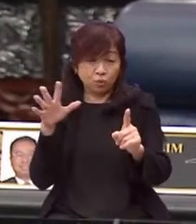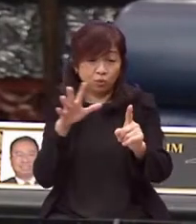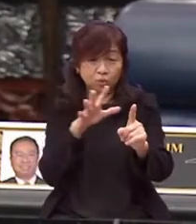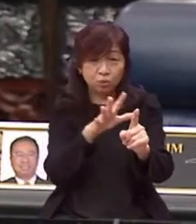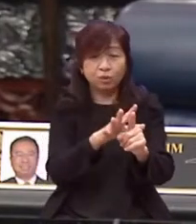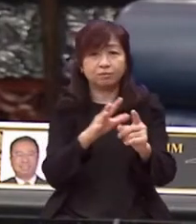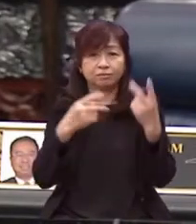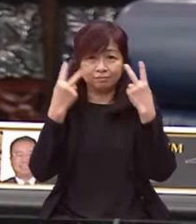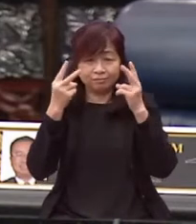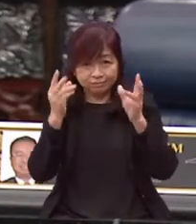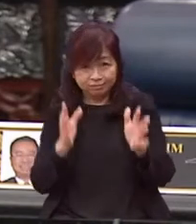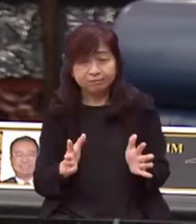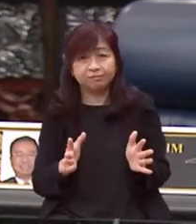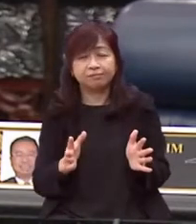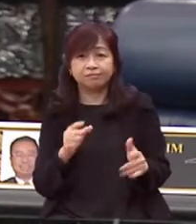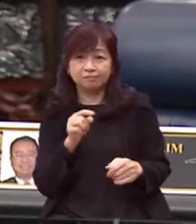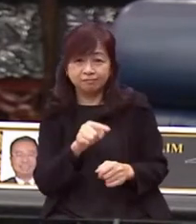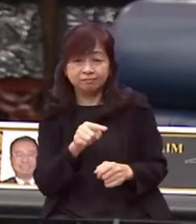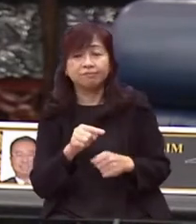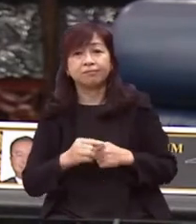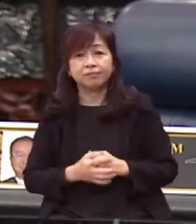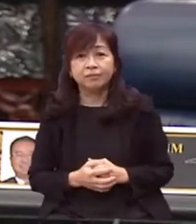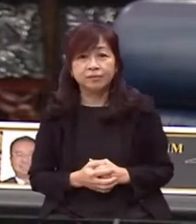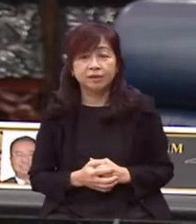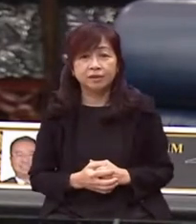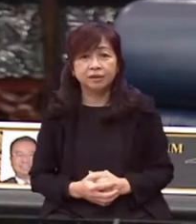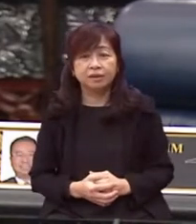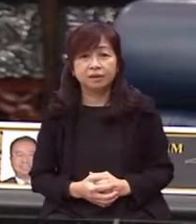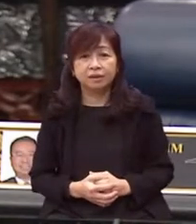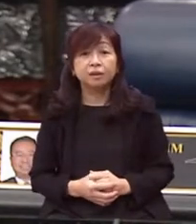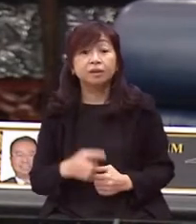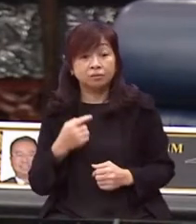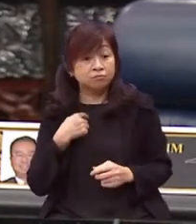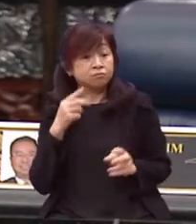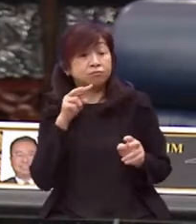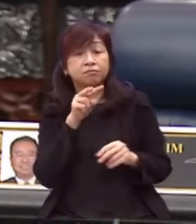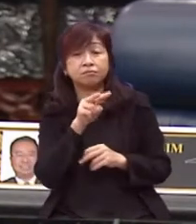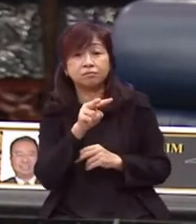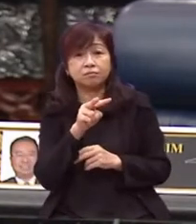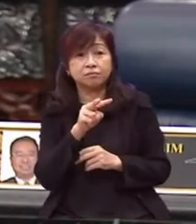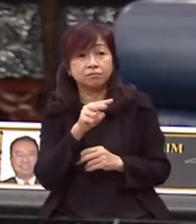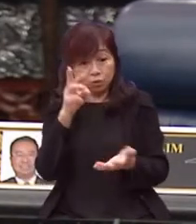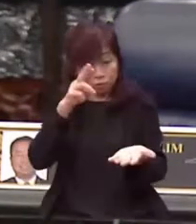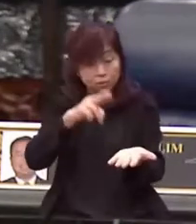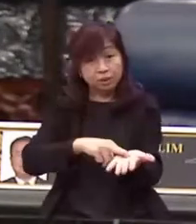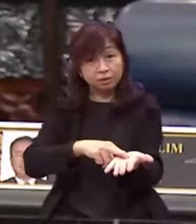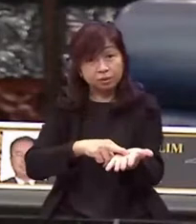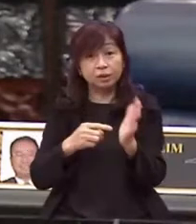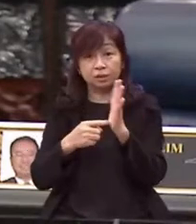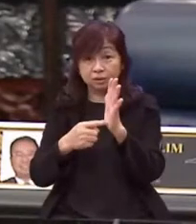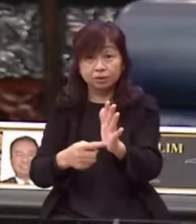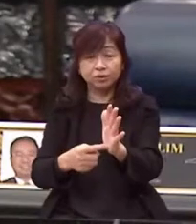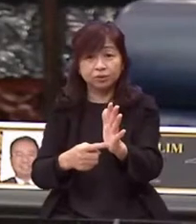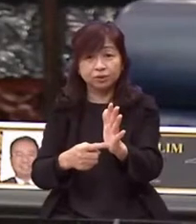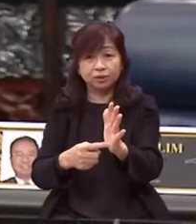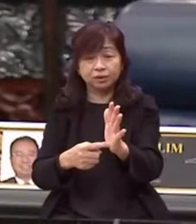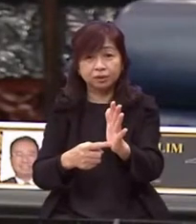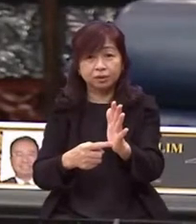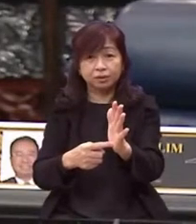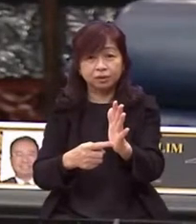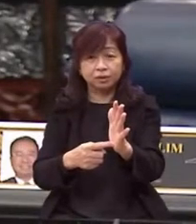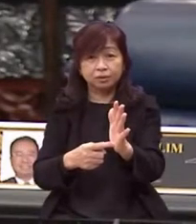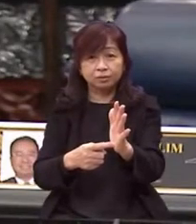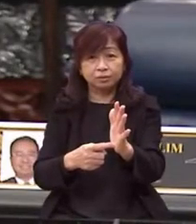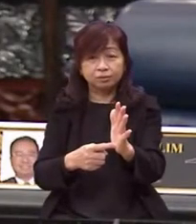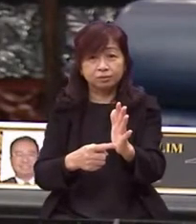atas sebab itu sebenarnya kita melihat rekor yang ditujukan oleh zutaving